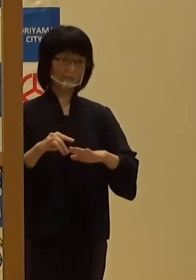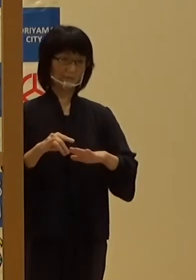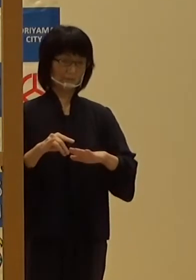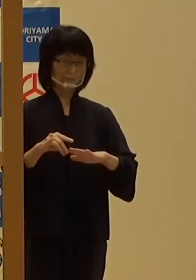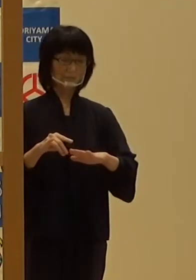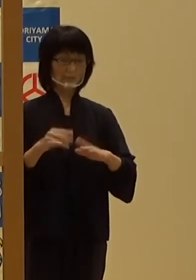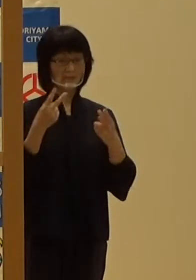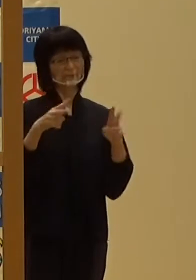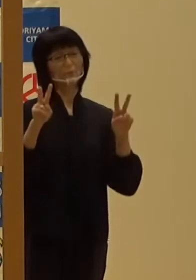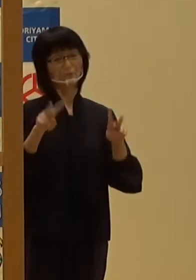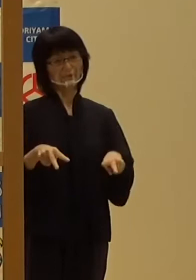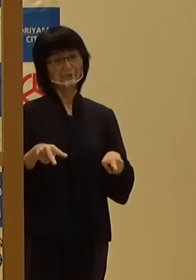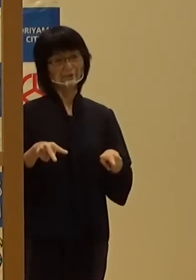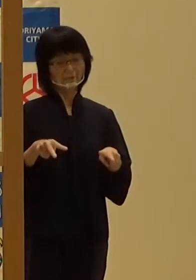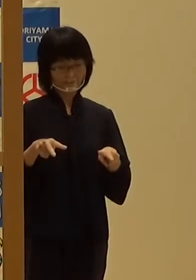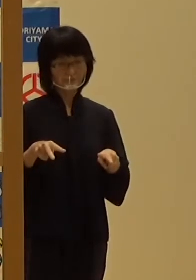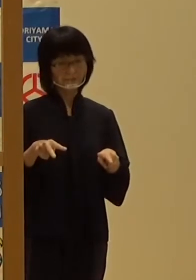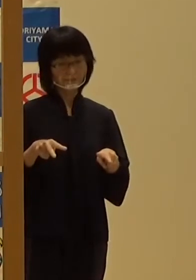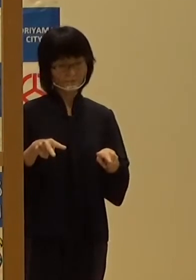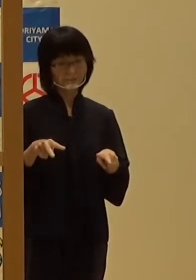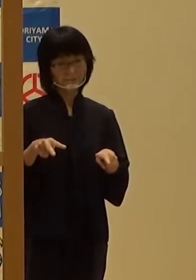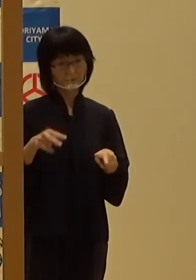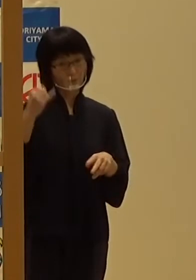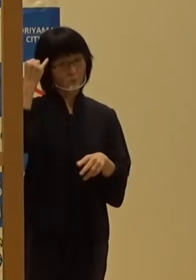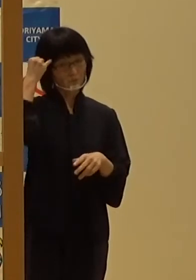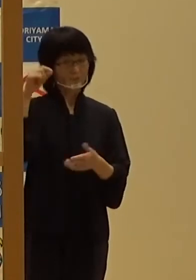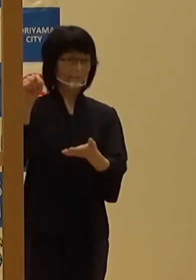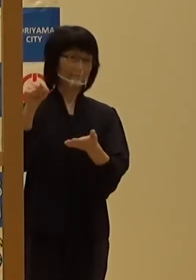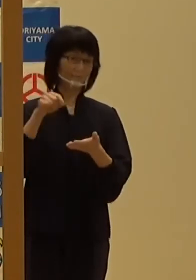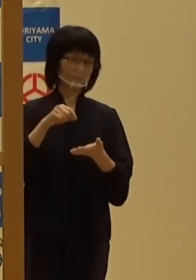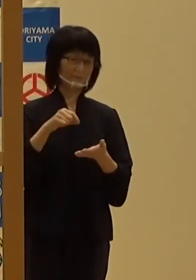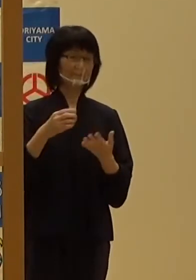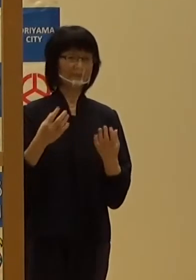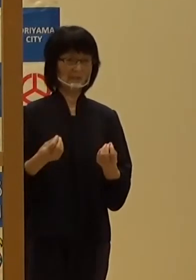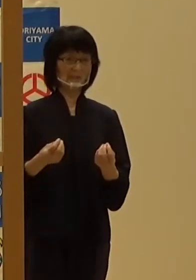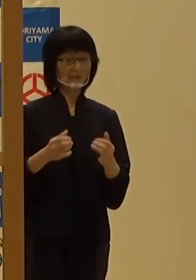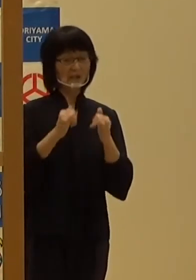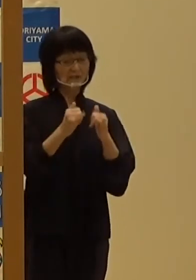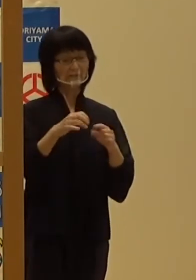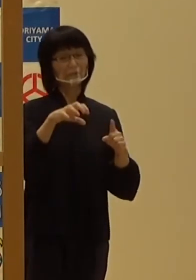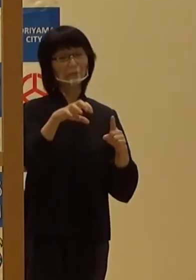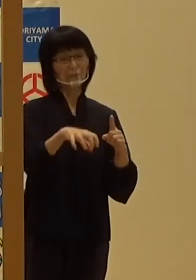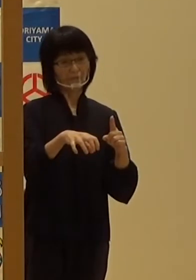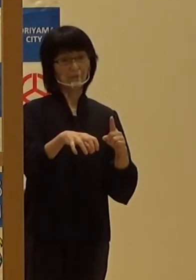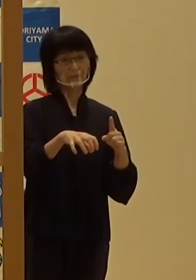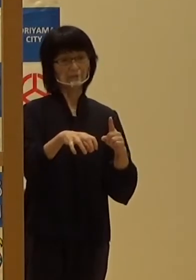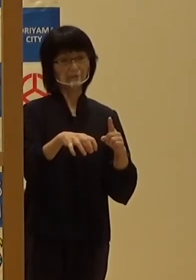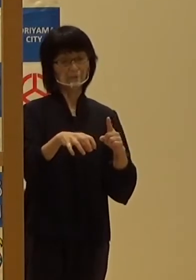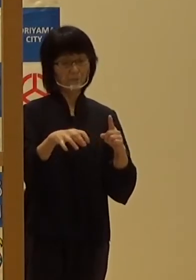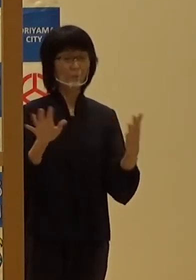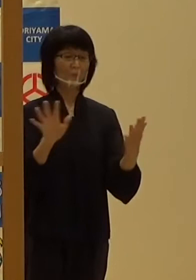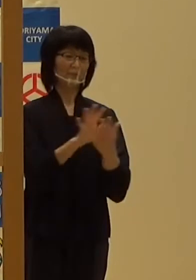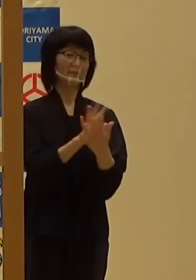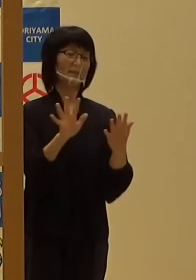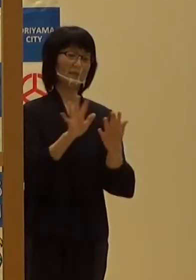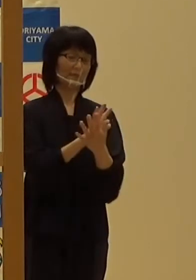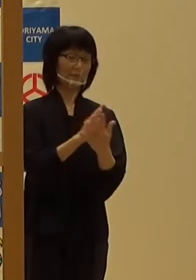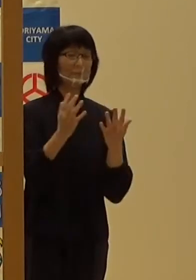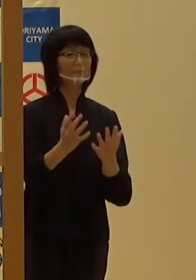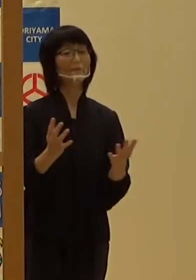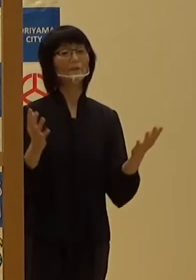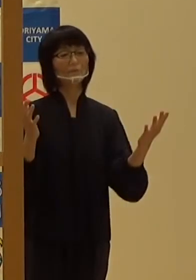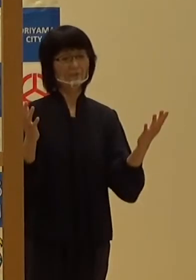物をご提案をいただいているところでございます。開成山公園におけるにぎわいの創出であった